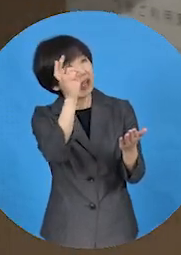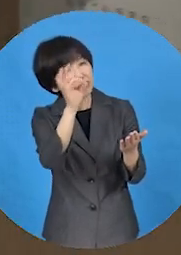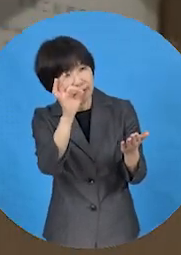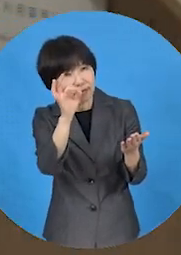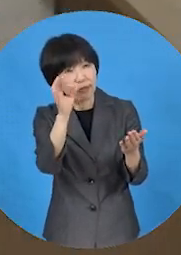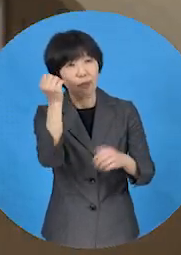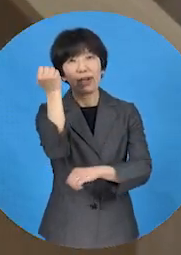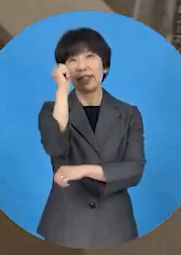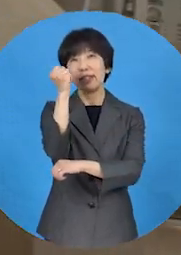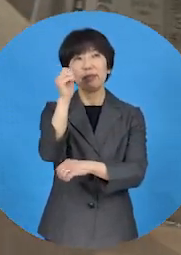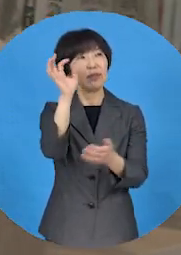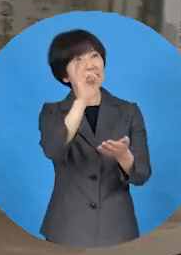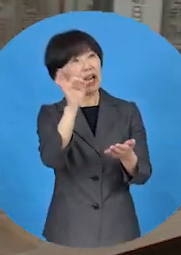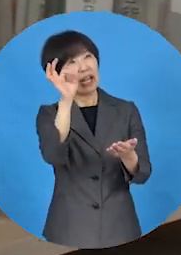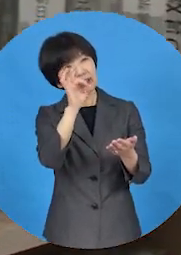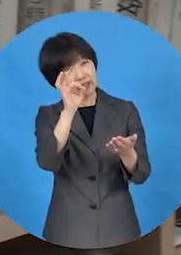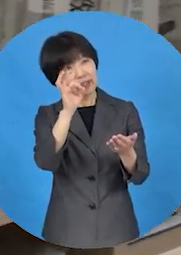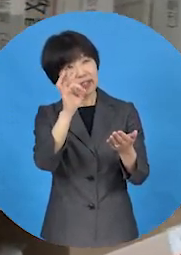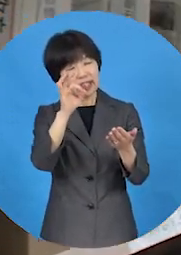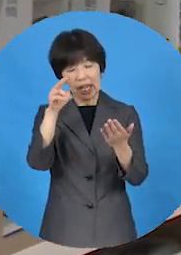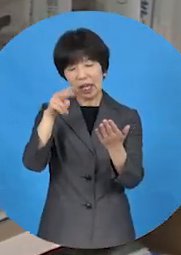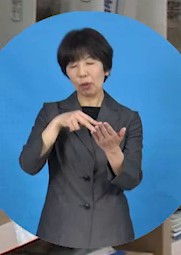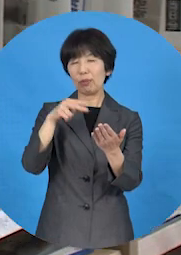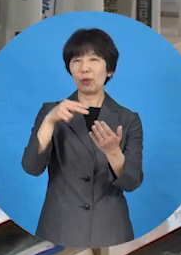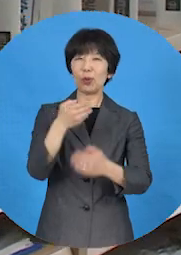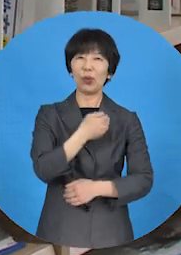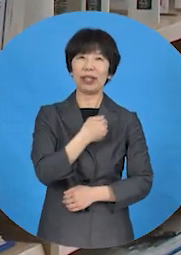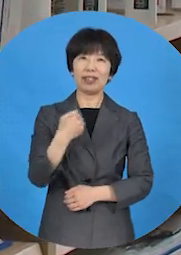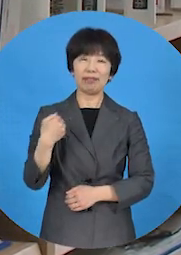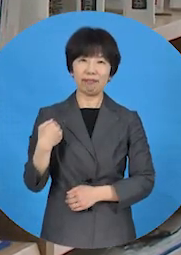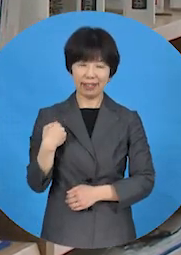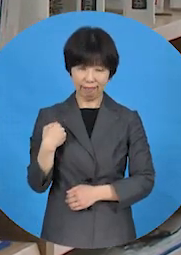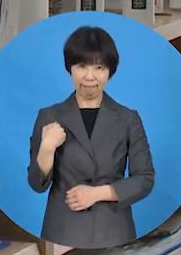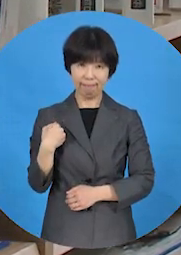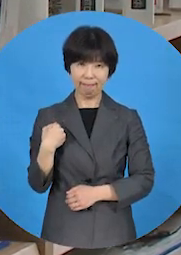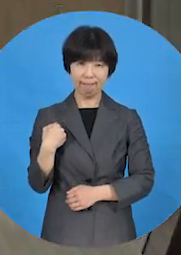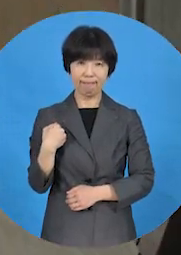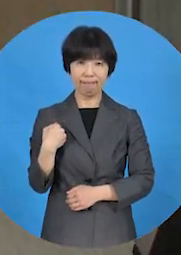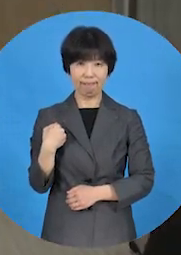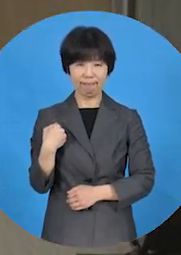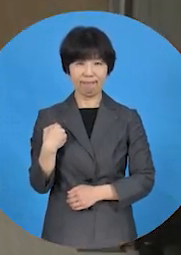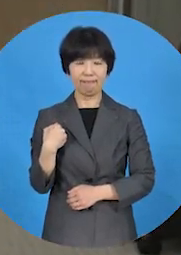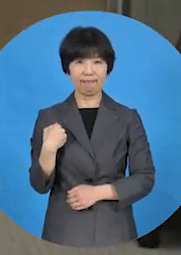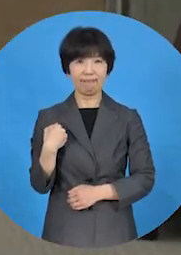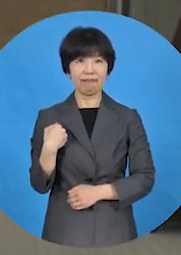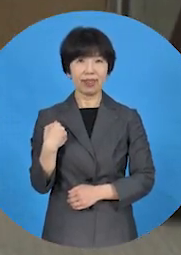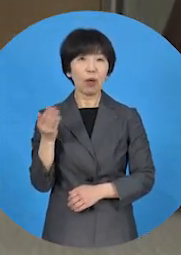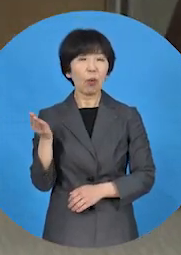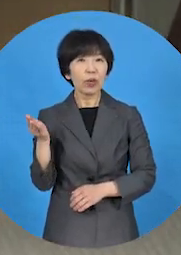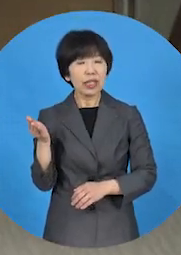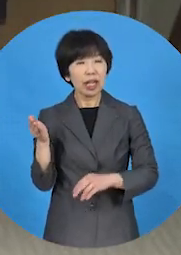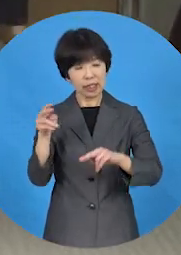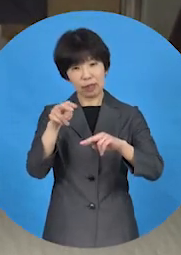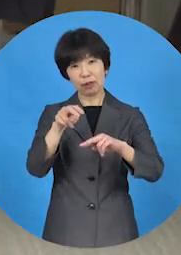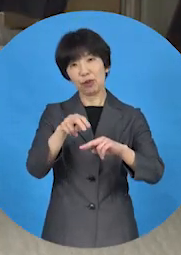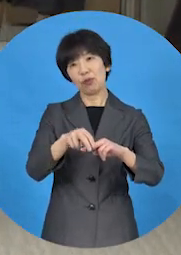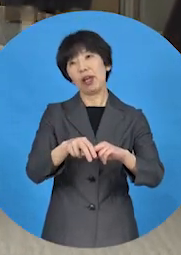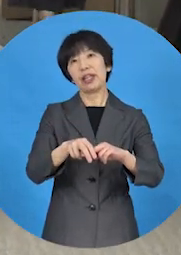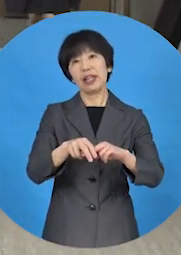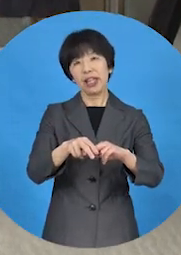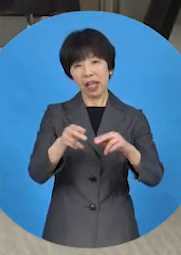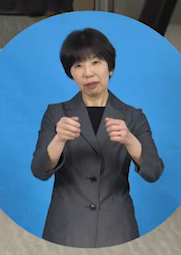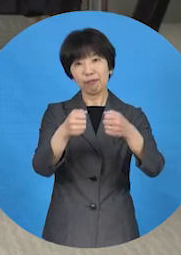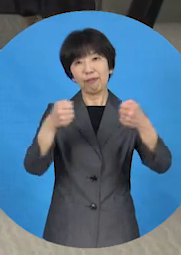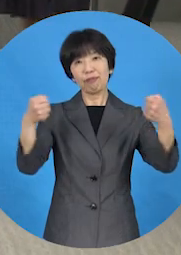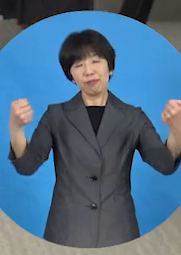そういったところにもつないでいければと、そういった形のコーナーになっています。 ここでは手に取った雑誌や新聞